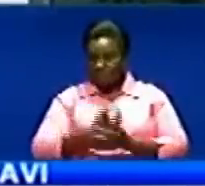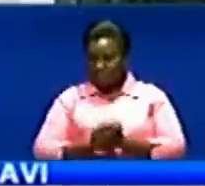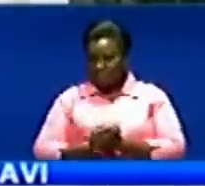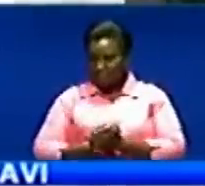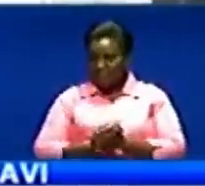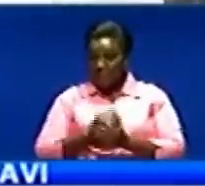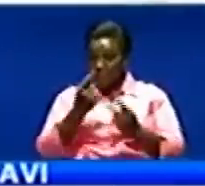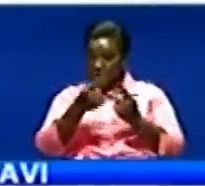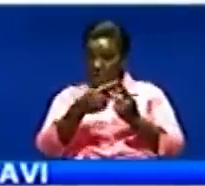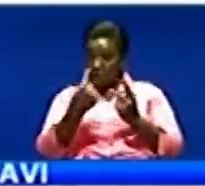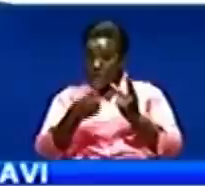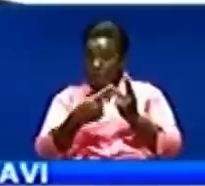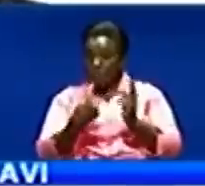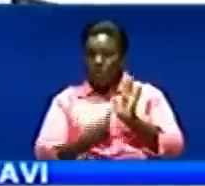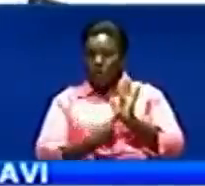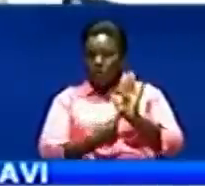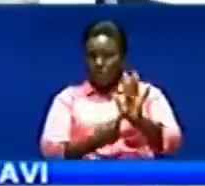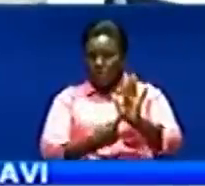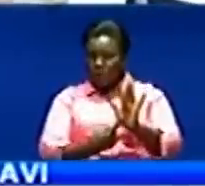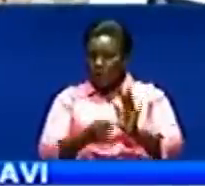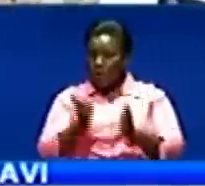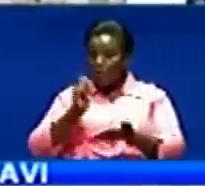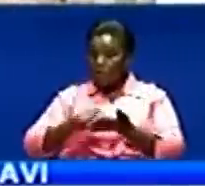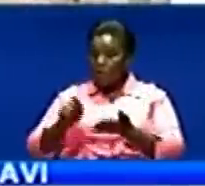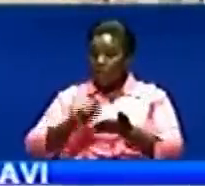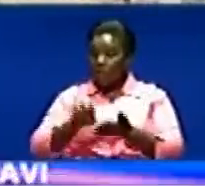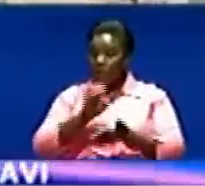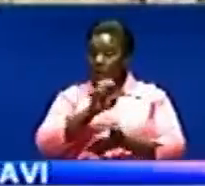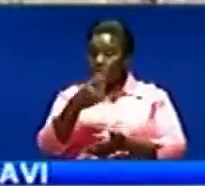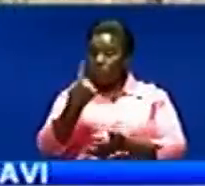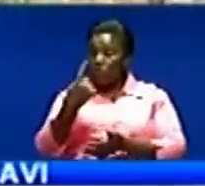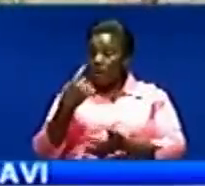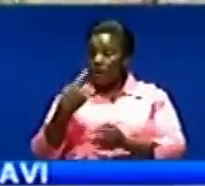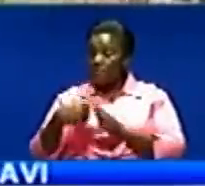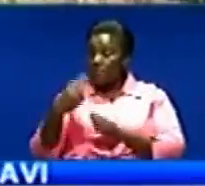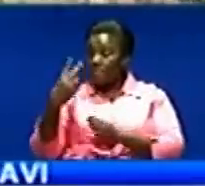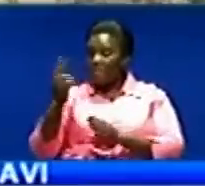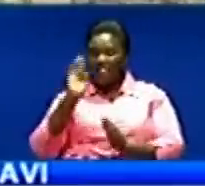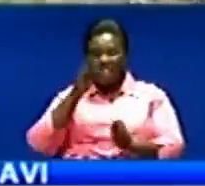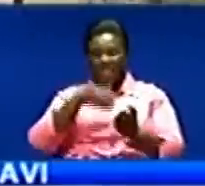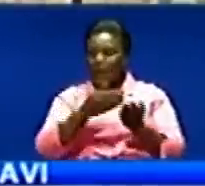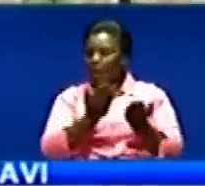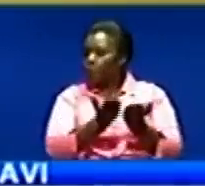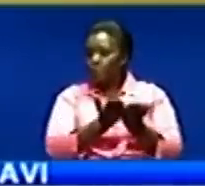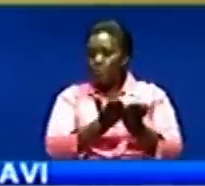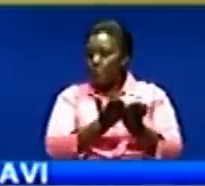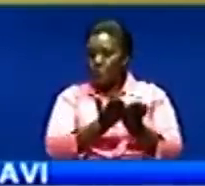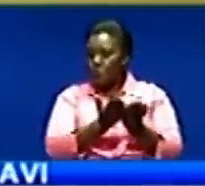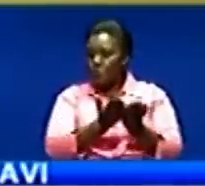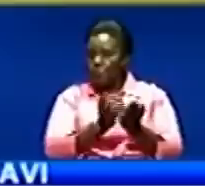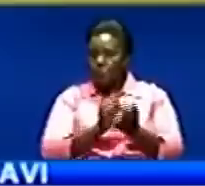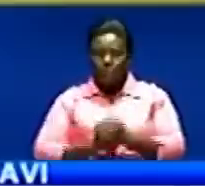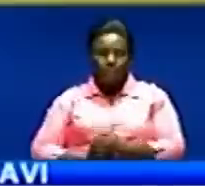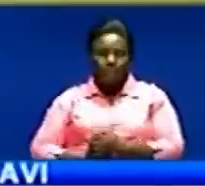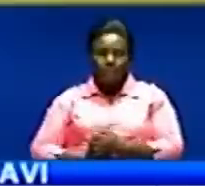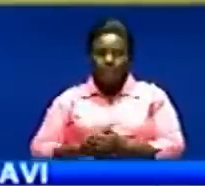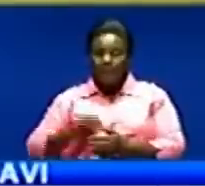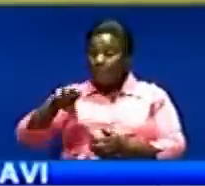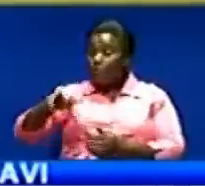Takwimu zinaonesha wanafunzi 1200 hawajiripoti shule mpaka sasa. Kwa mkoa mzima wa